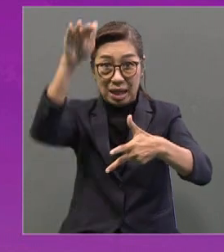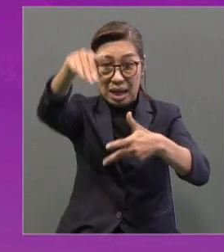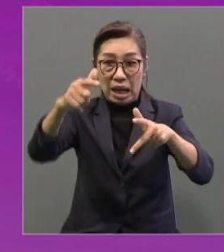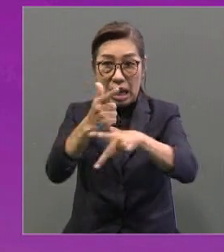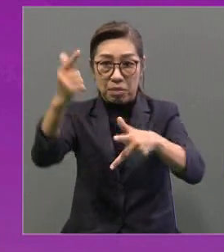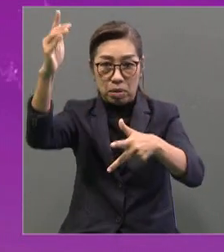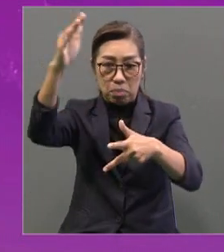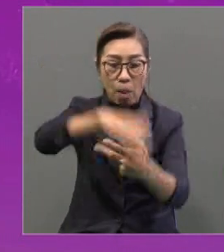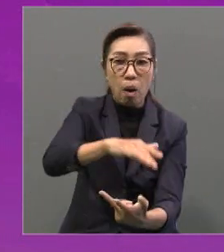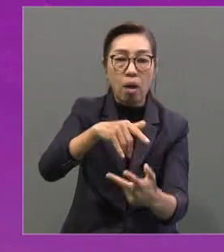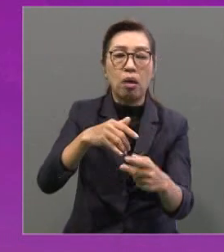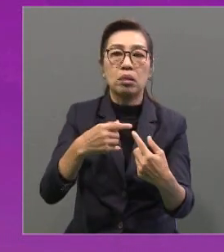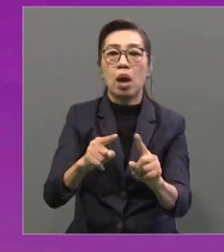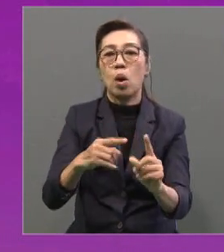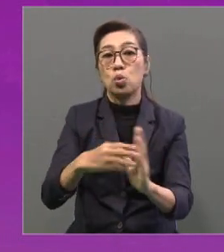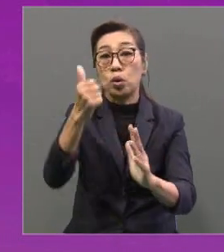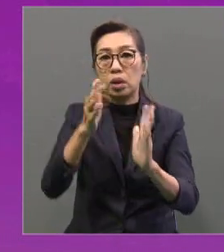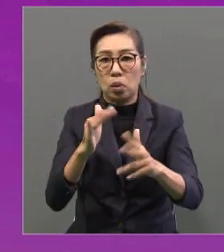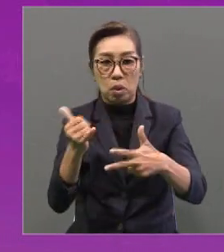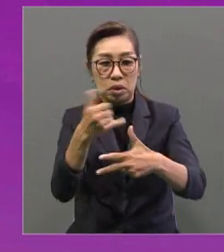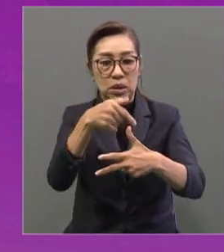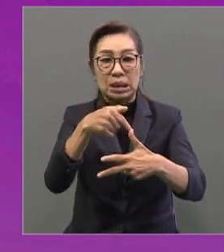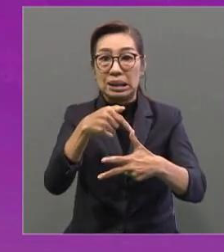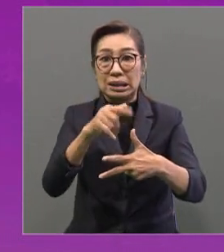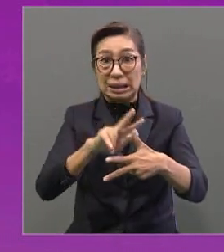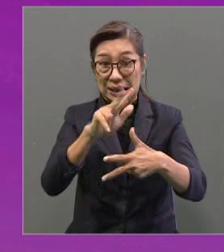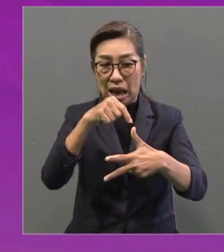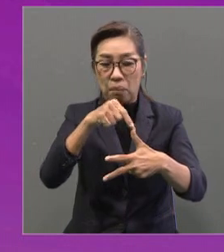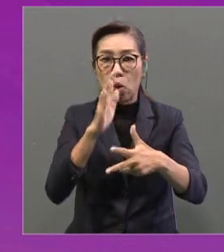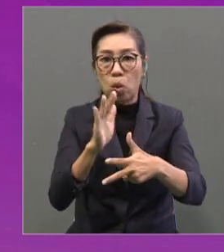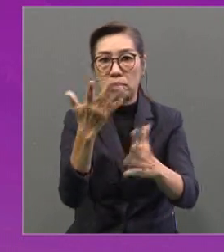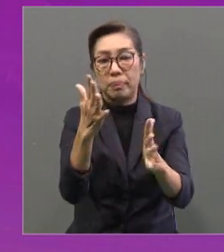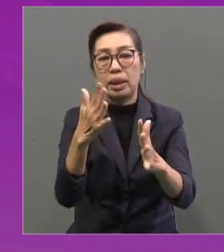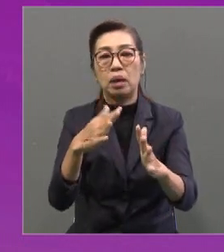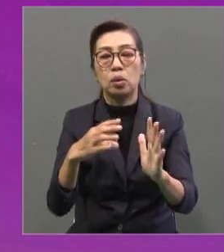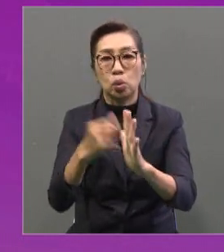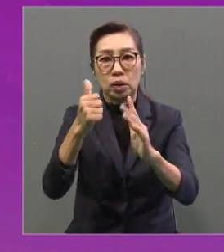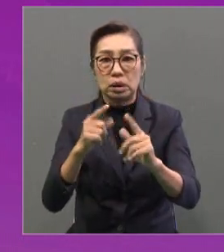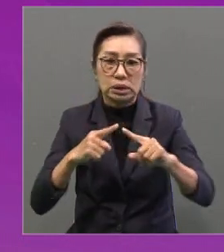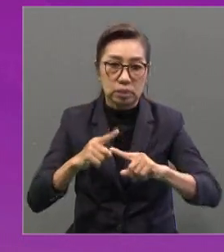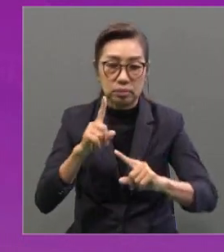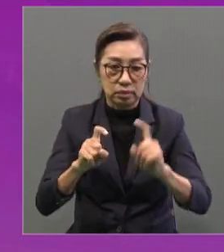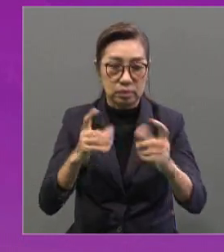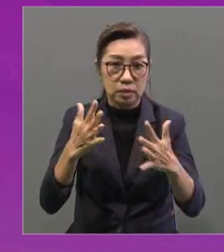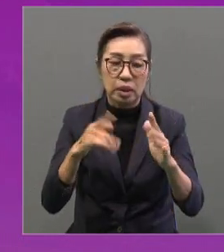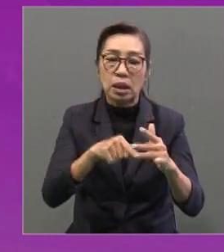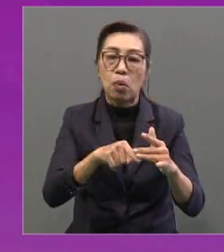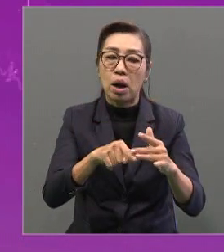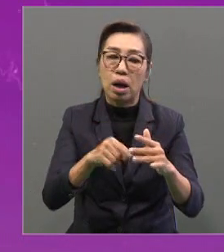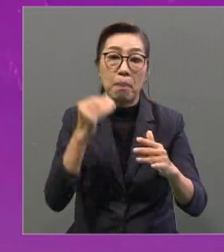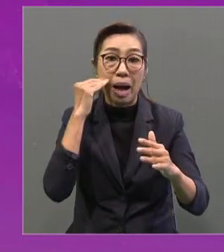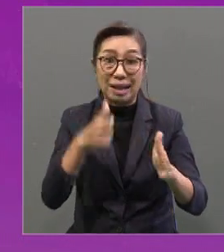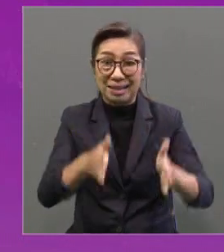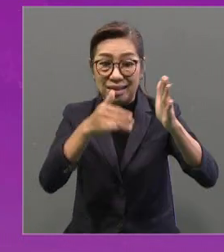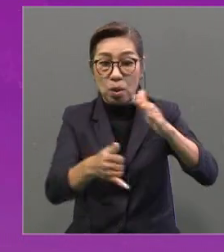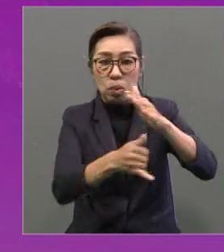ะนั้นเนี่ยไม่มีใครอยู่ที่บริเวณชั้น3นั่นเองก็เลยไม่มีผู้ได้รับบาดเจ็บหรือว่าเสียชีวิตแต่ว่าในขณะนี้อาศัยอยู่ที่บ้านเรือนตนเองเนี่ยไม่